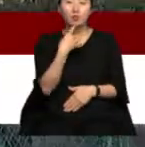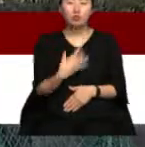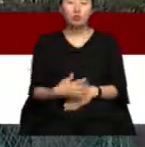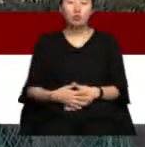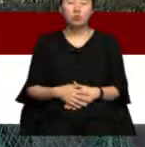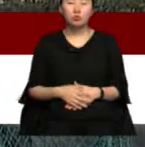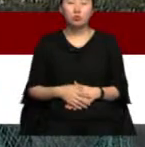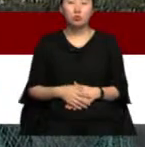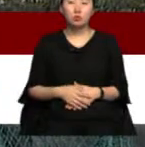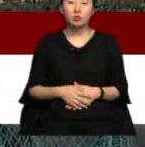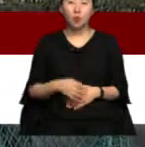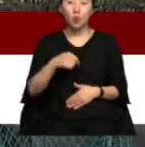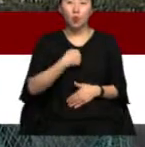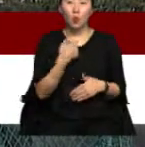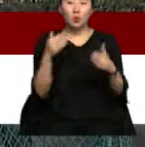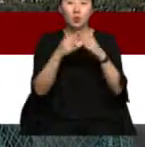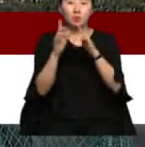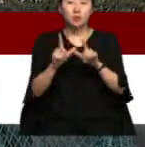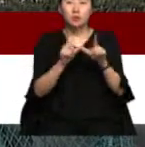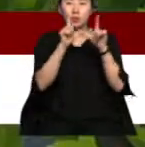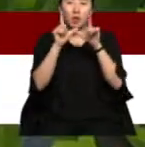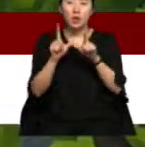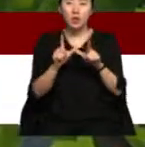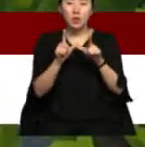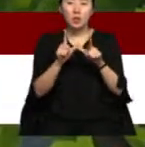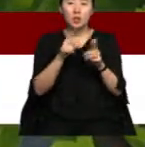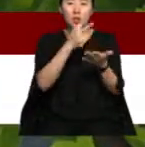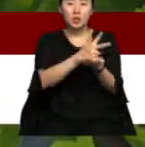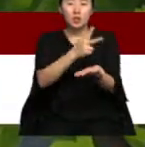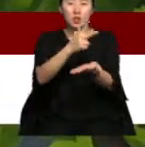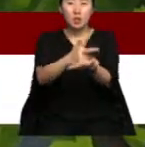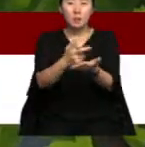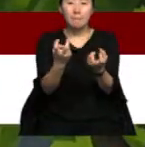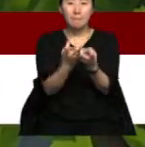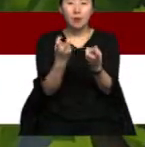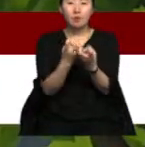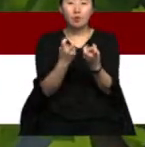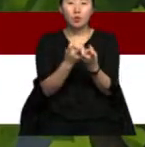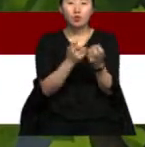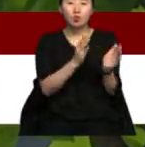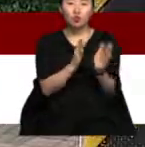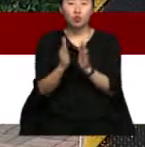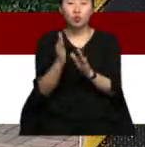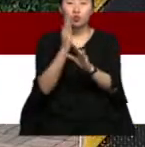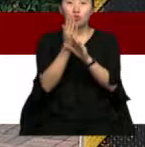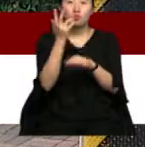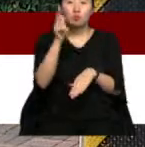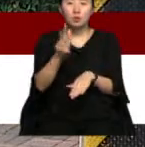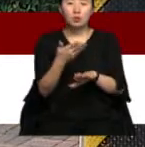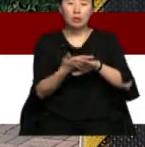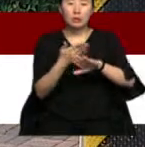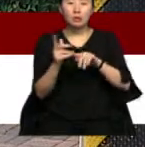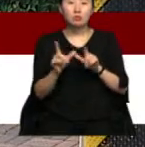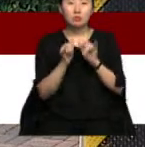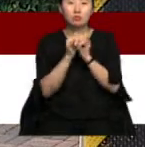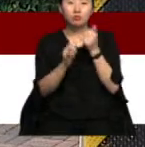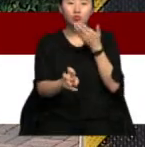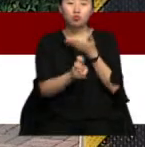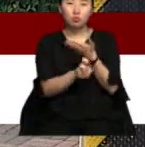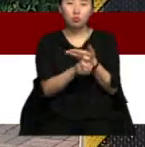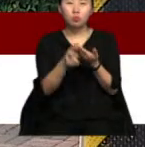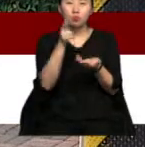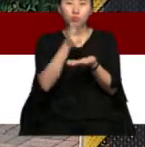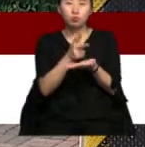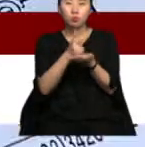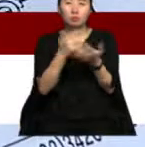개입니다. 단독주택 거주자들은 그린 파킹 제도로 주차 공간을 마련하고 있지만 다른 주민들은 불법 주차를